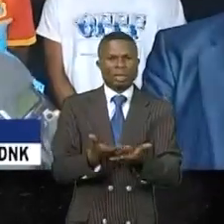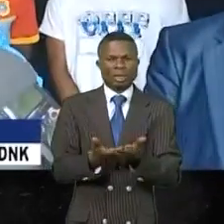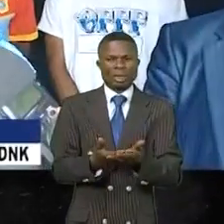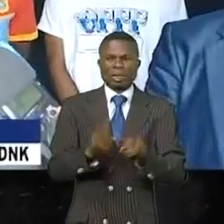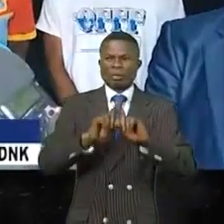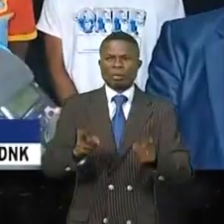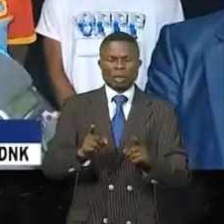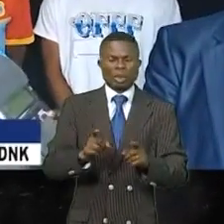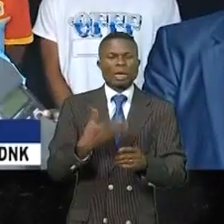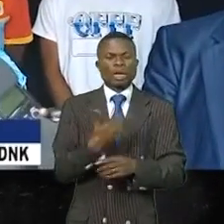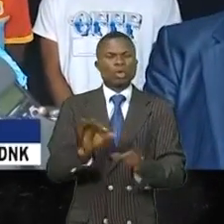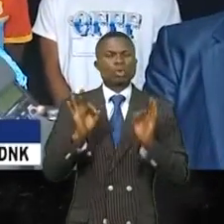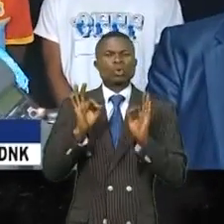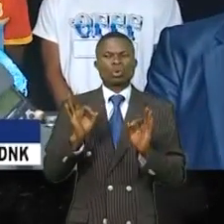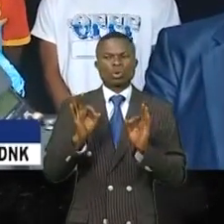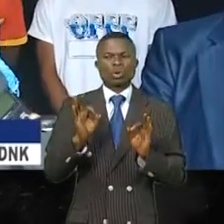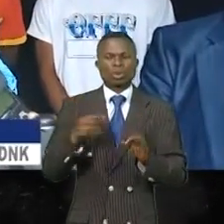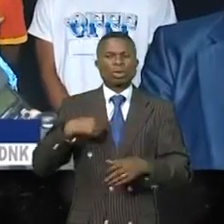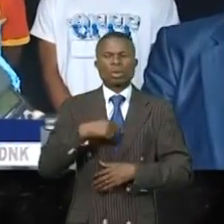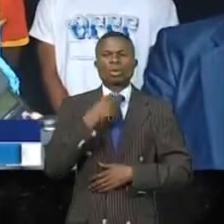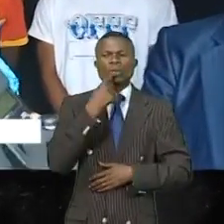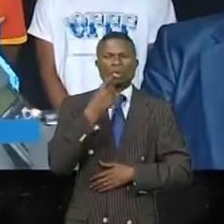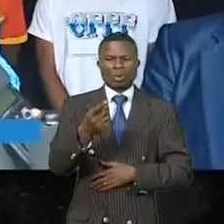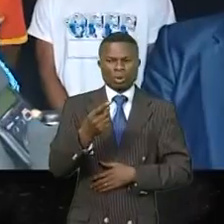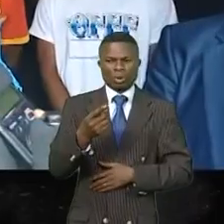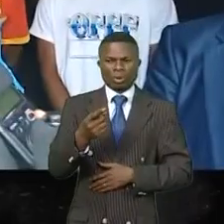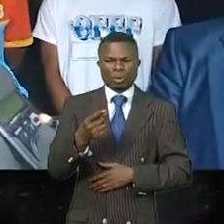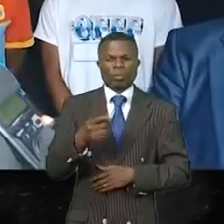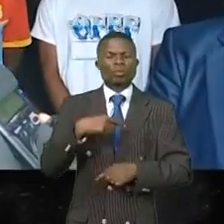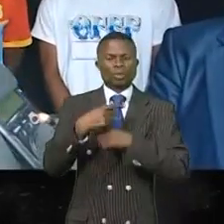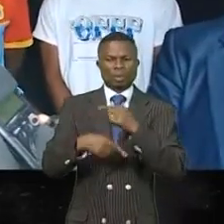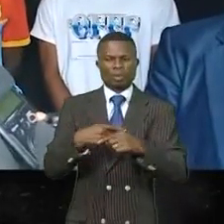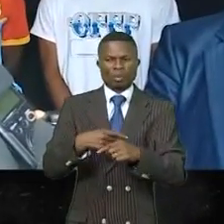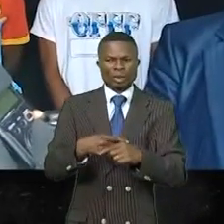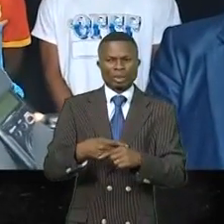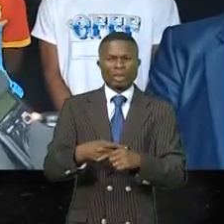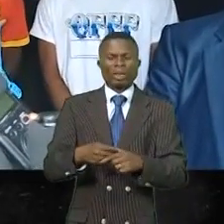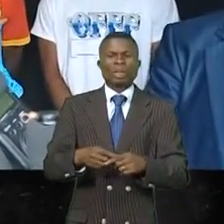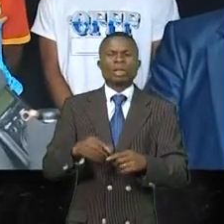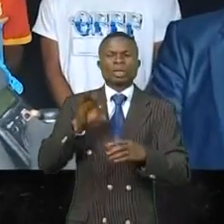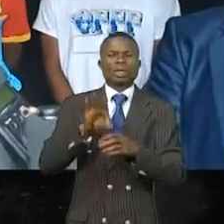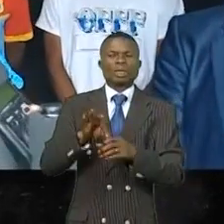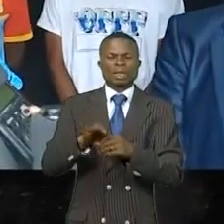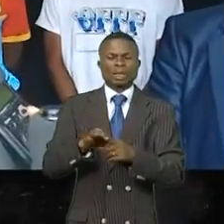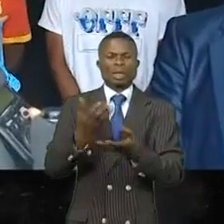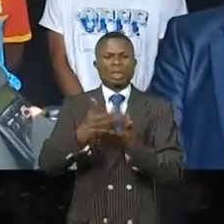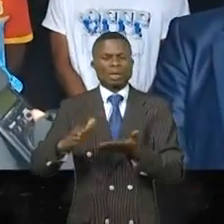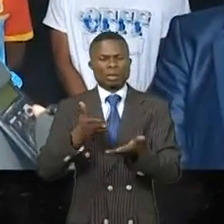pas d'amélioration. Nous disons qu'il y a amélioration dès lors que la somme fiscale